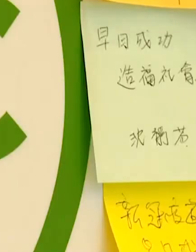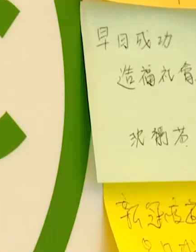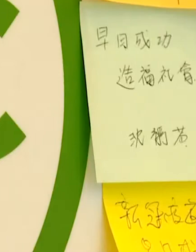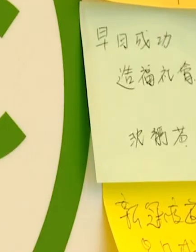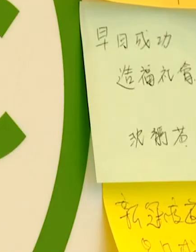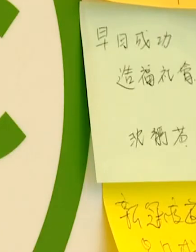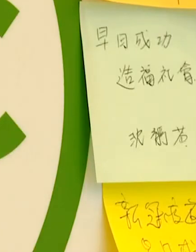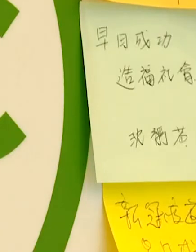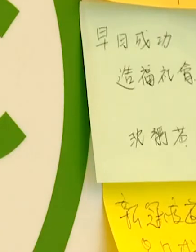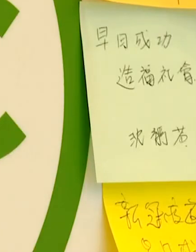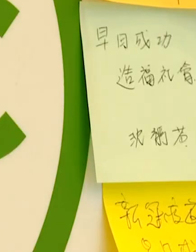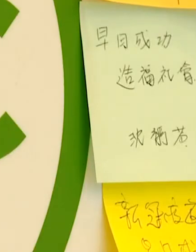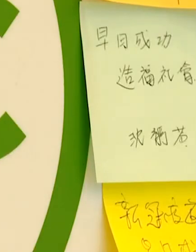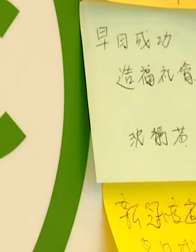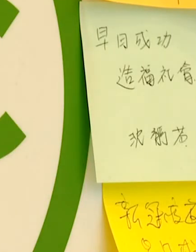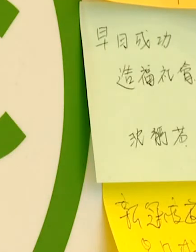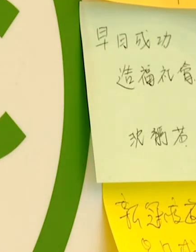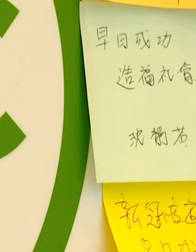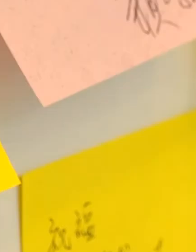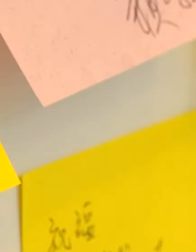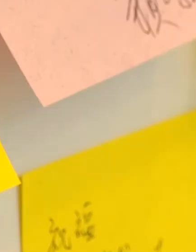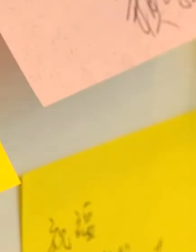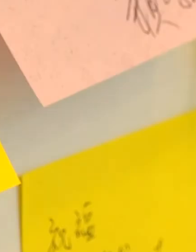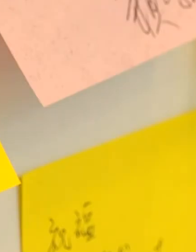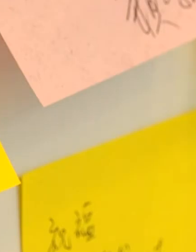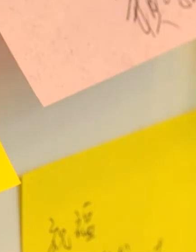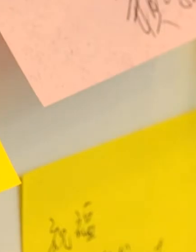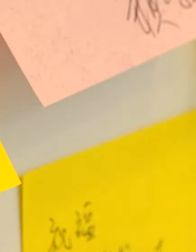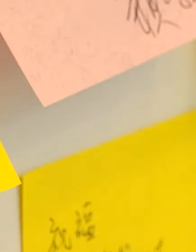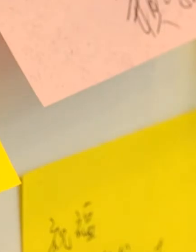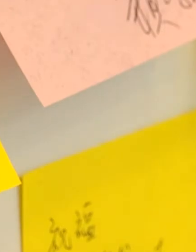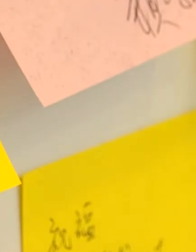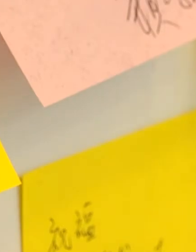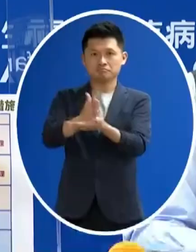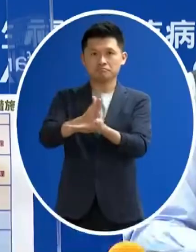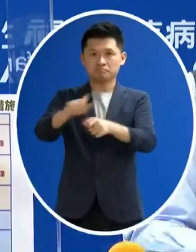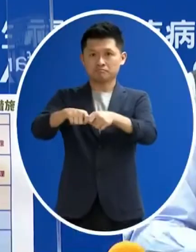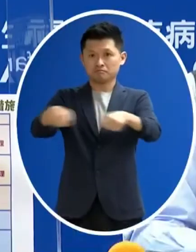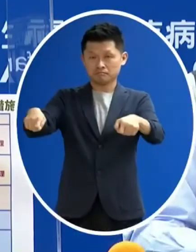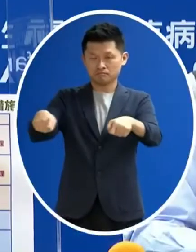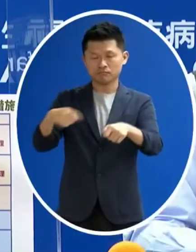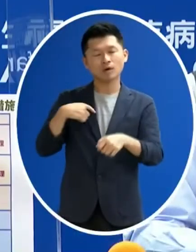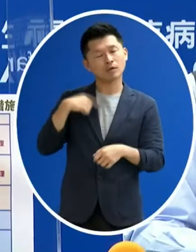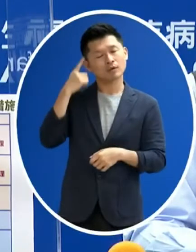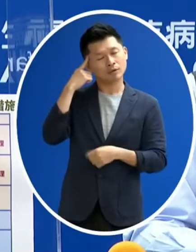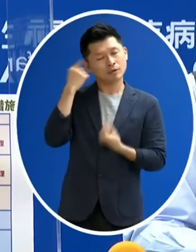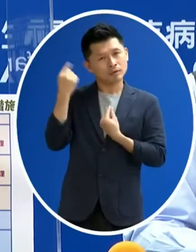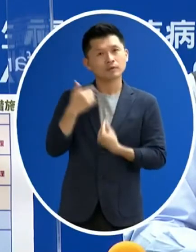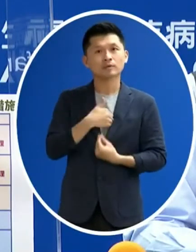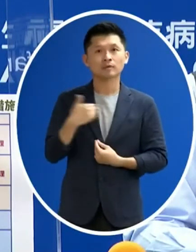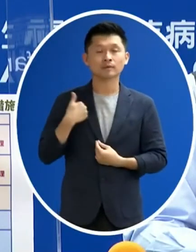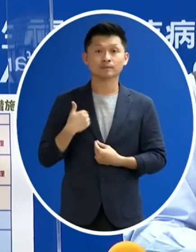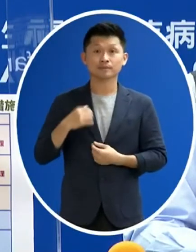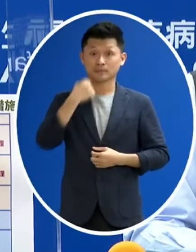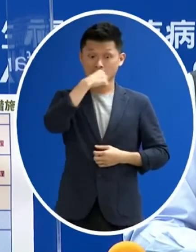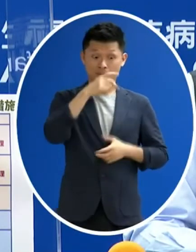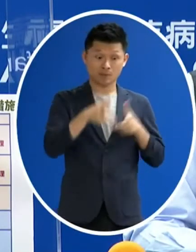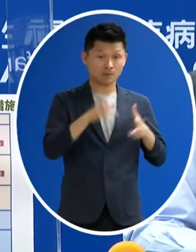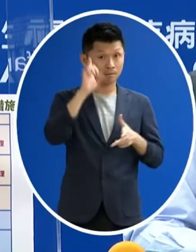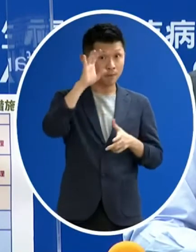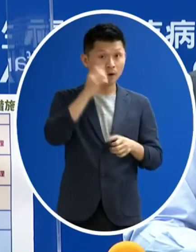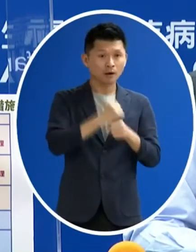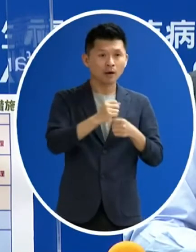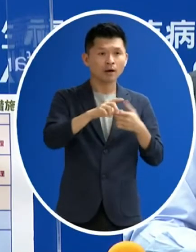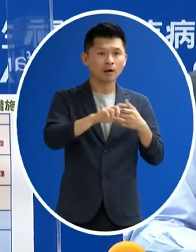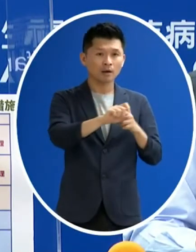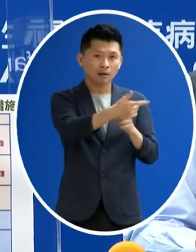授权的请求，这是否会影响正在进行的国产疫苗？ 那至于国产的疫苗或其他的疫苗，现在